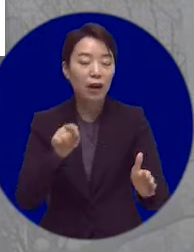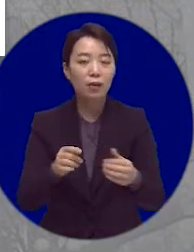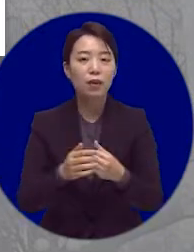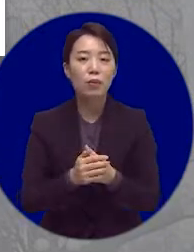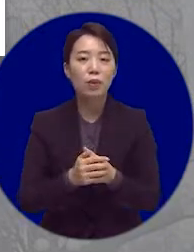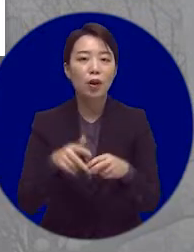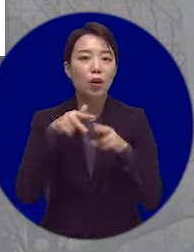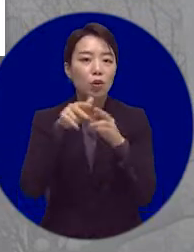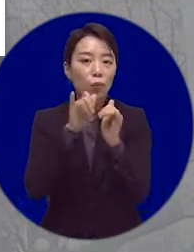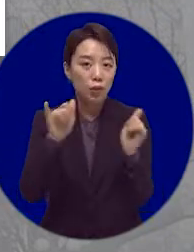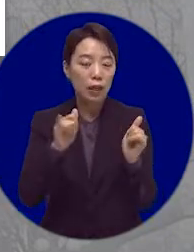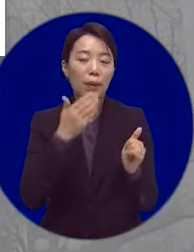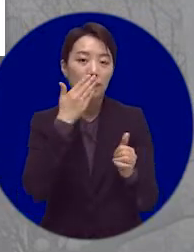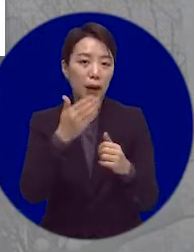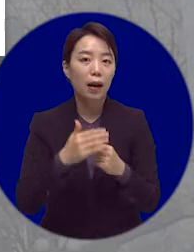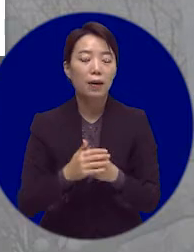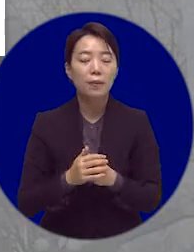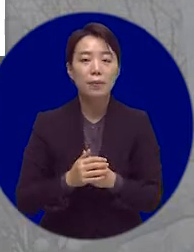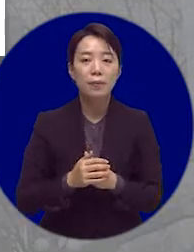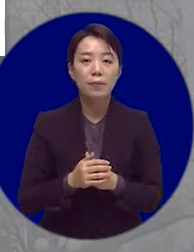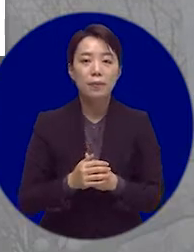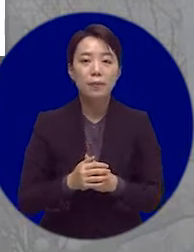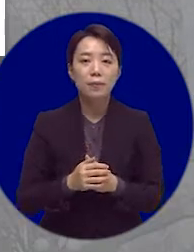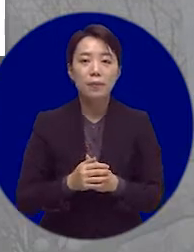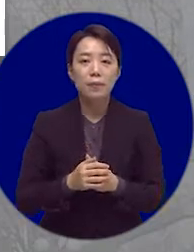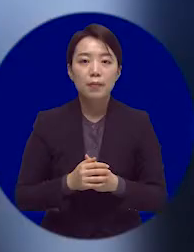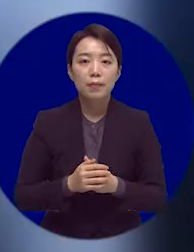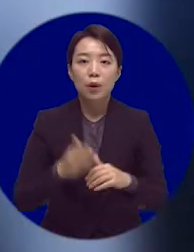출생자라면 예비후보자로 등록할 수 있는 겁니다.